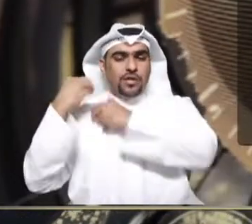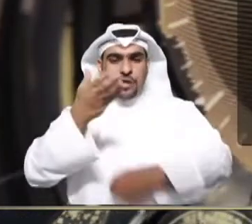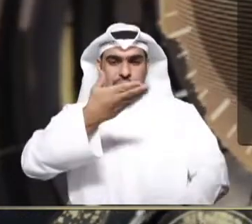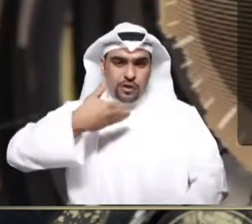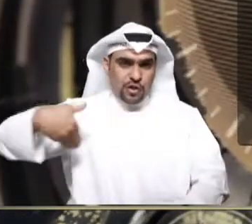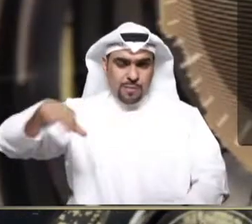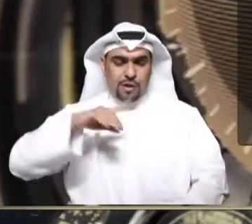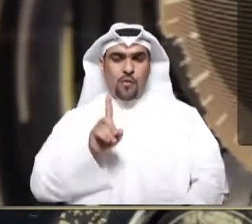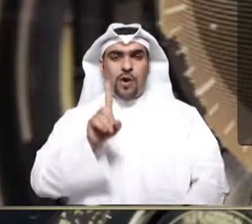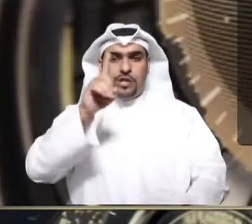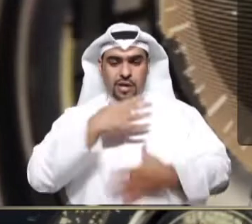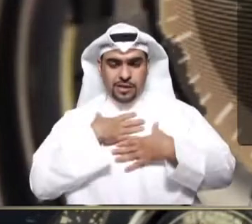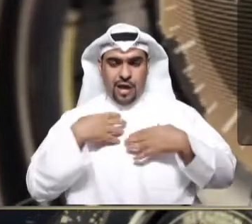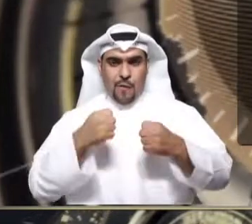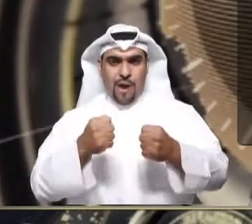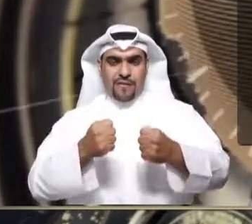موفور الصحة والعافية.